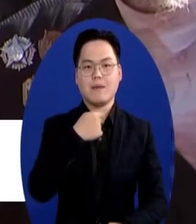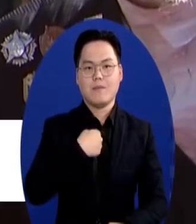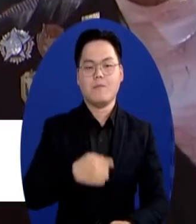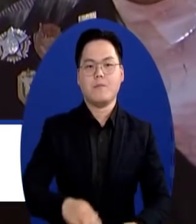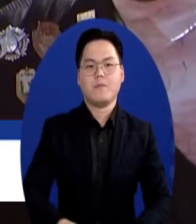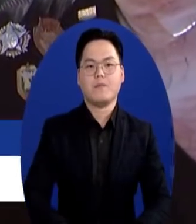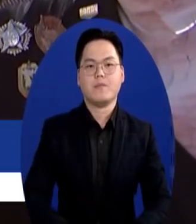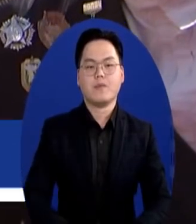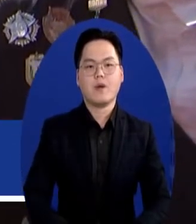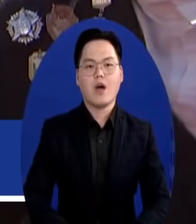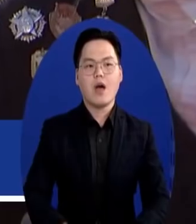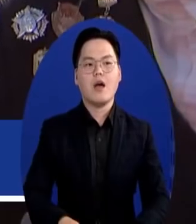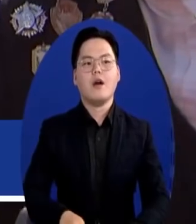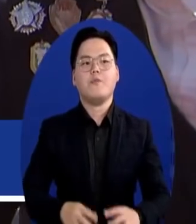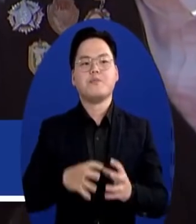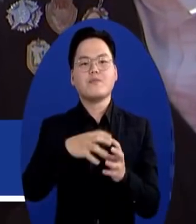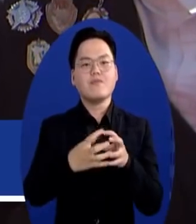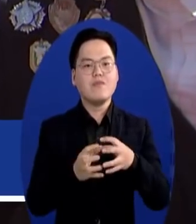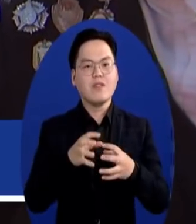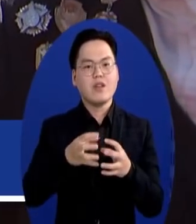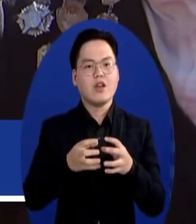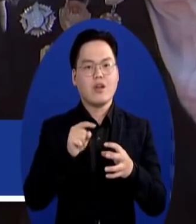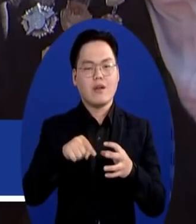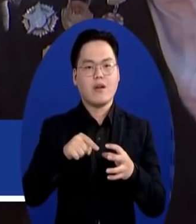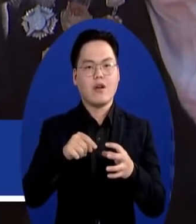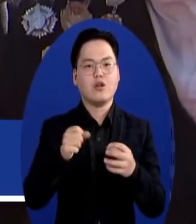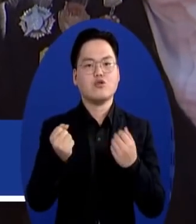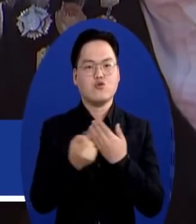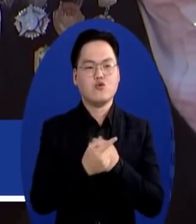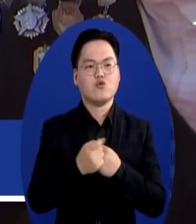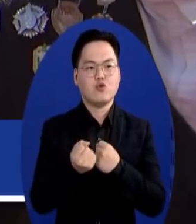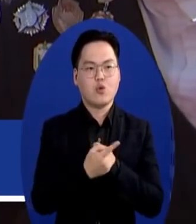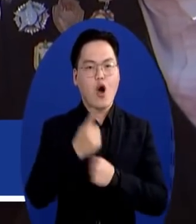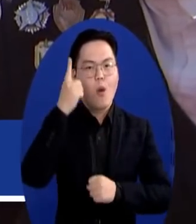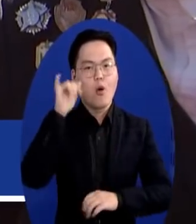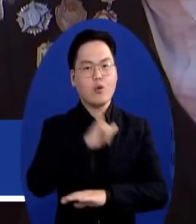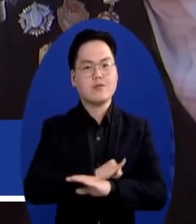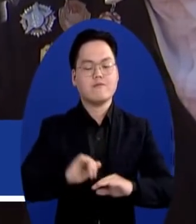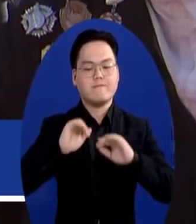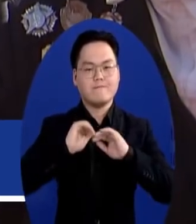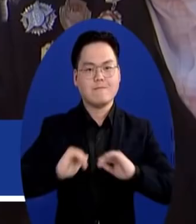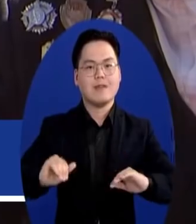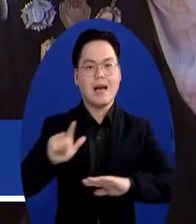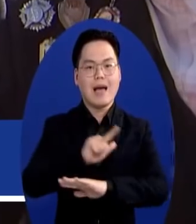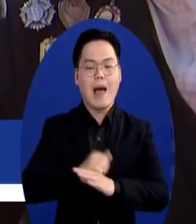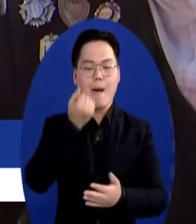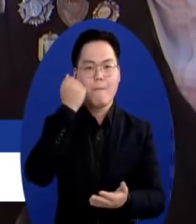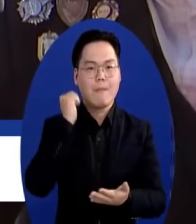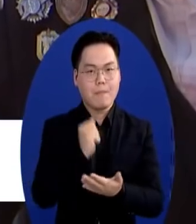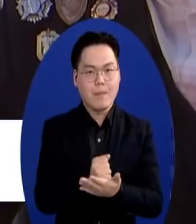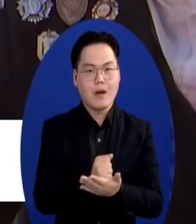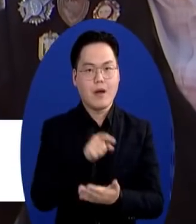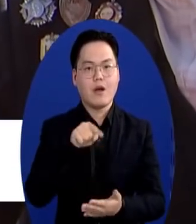төлөөч дэлхийд дахны өндөр яц холбогдолтой Монголын тусгаар тогтнолыг баталгаажуулсан өндөр